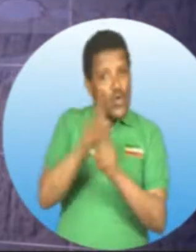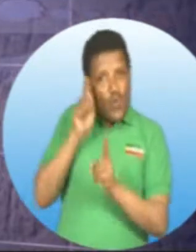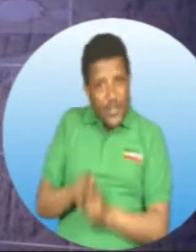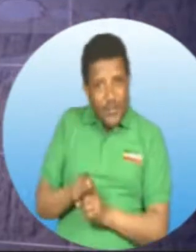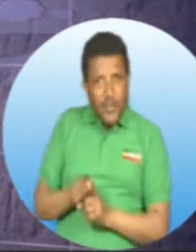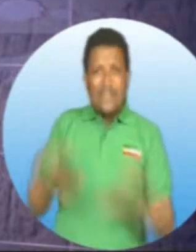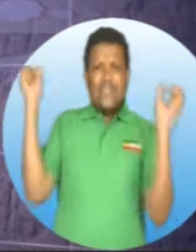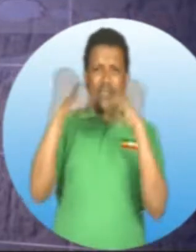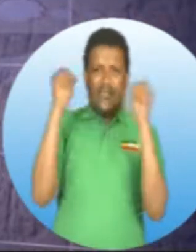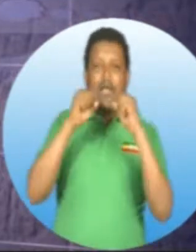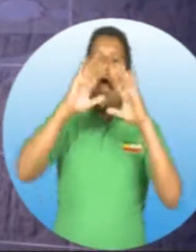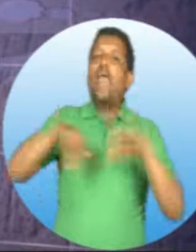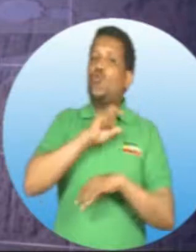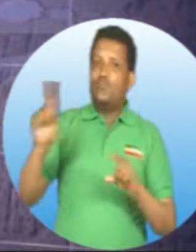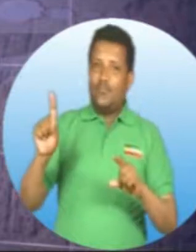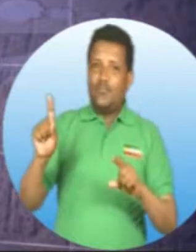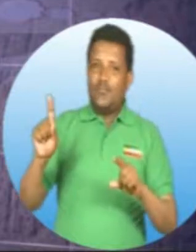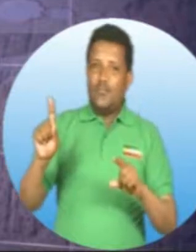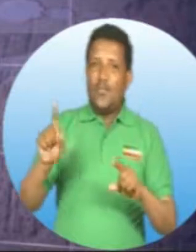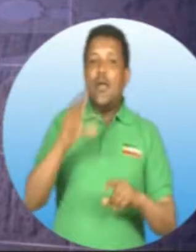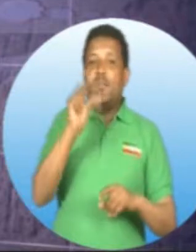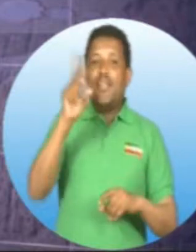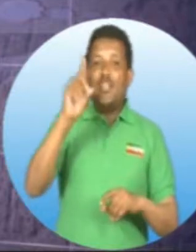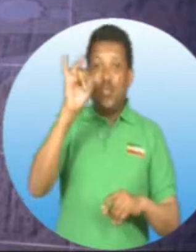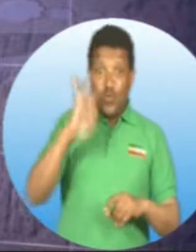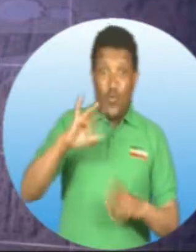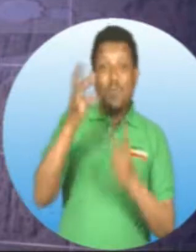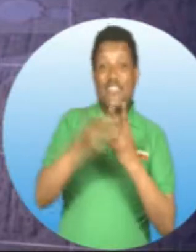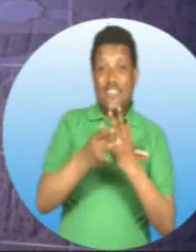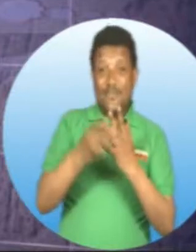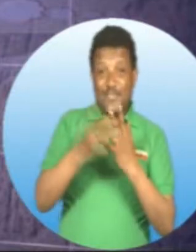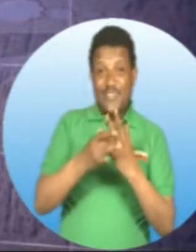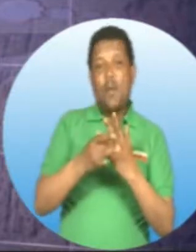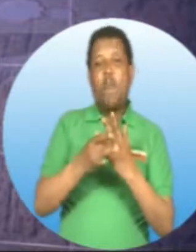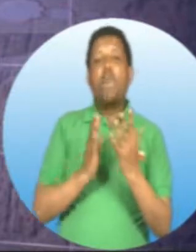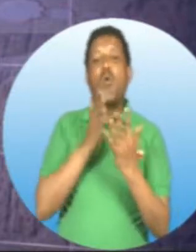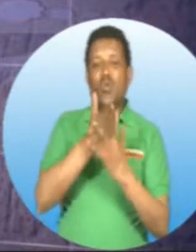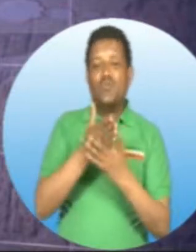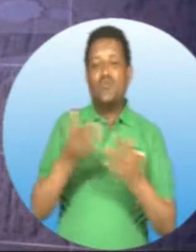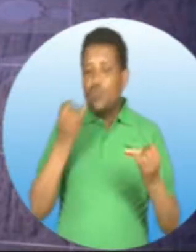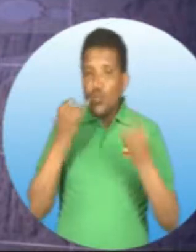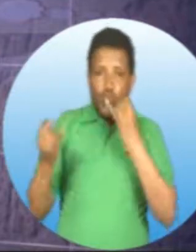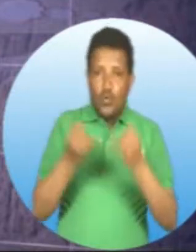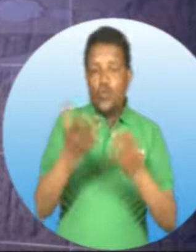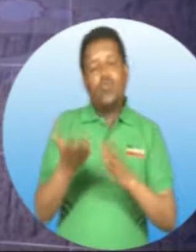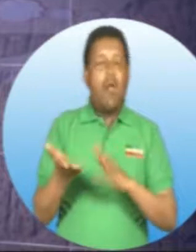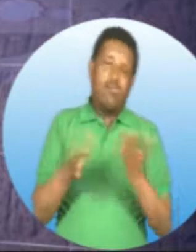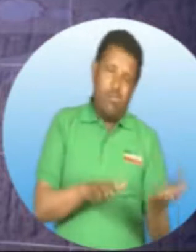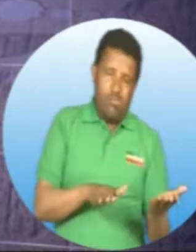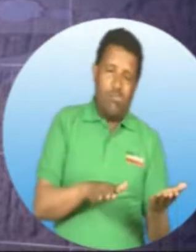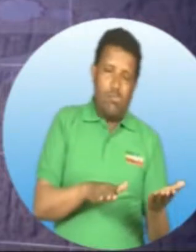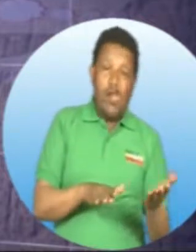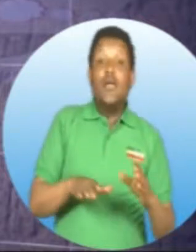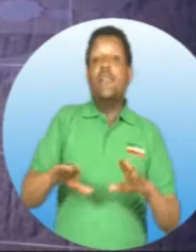ይዘፈቃል። በመጨረሻም ሁለቱ ወንድማማቾች ተጣልተው አይቀሩም። በበልዩ ሚስት አማካይነት